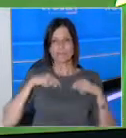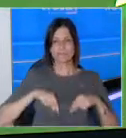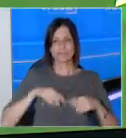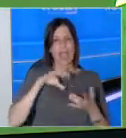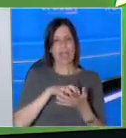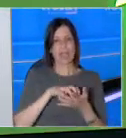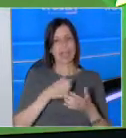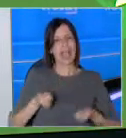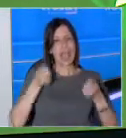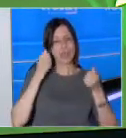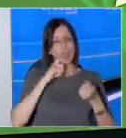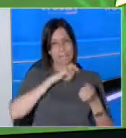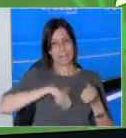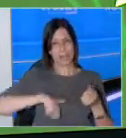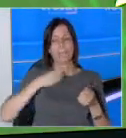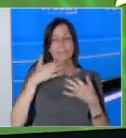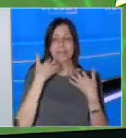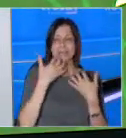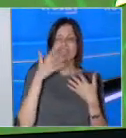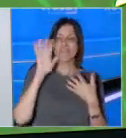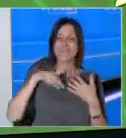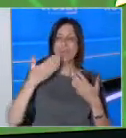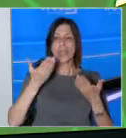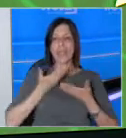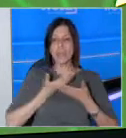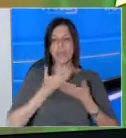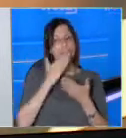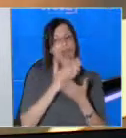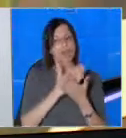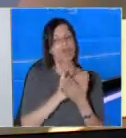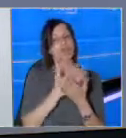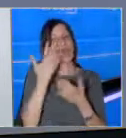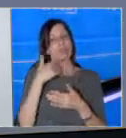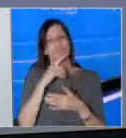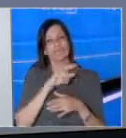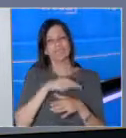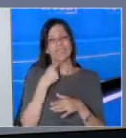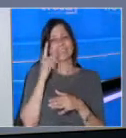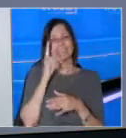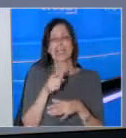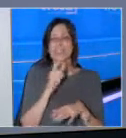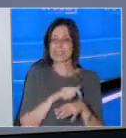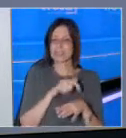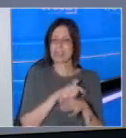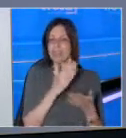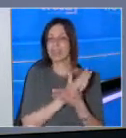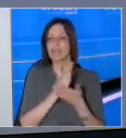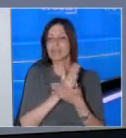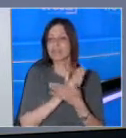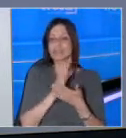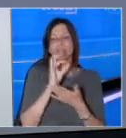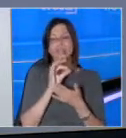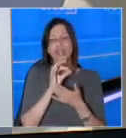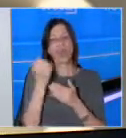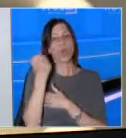החינוך ברשויות המקומיות הסביר שגם אם הם יקבלו את ההנחיות בעוד שעה, דרוש להם זמן התארגנות לקליטת